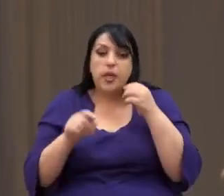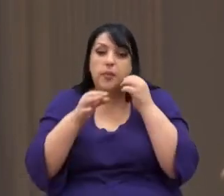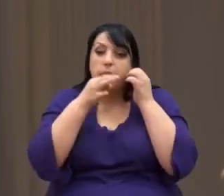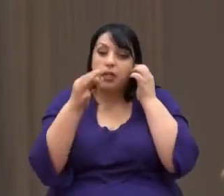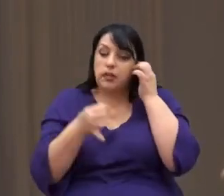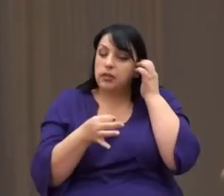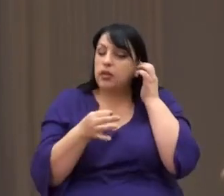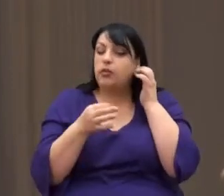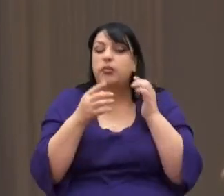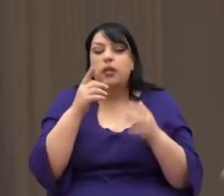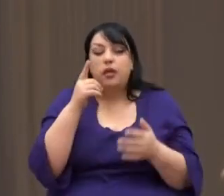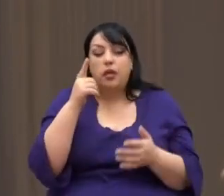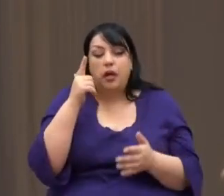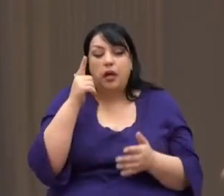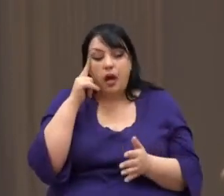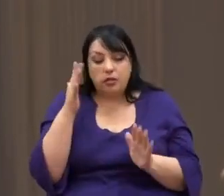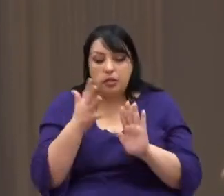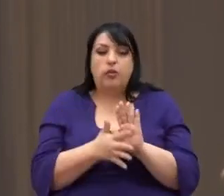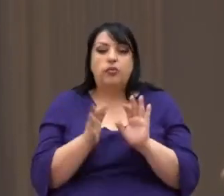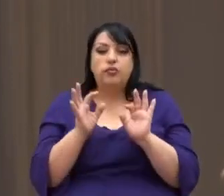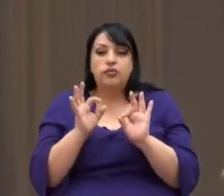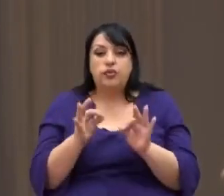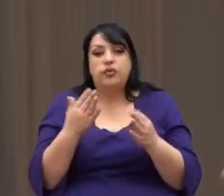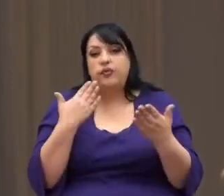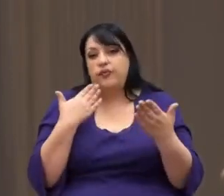պատասխանատվությունը գիտակցող մոտեցումով։